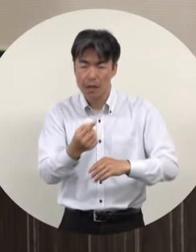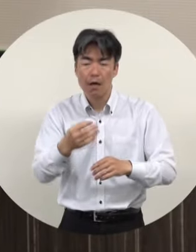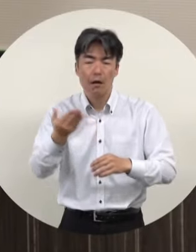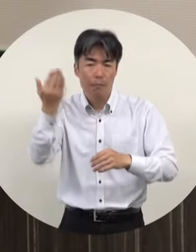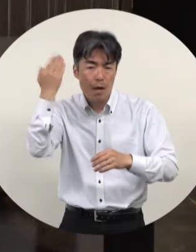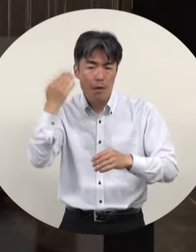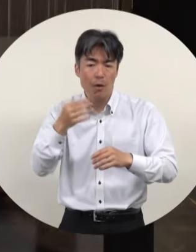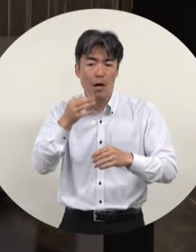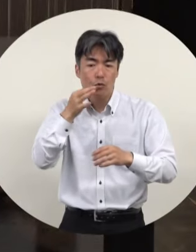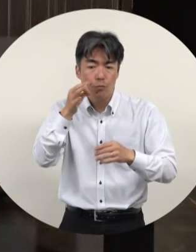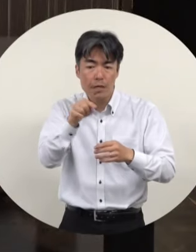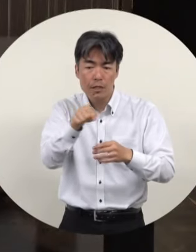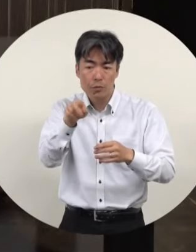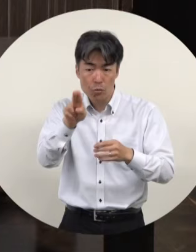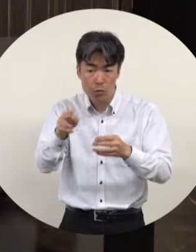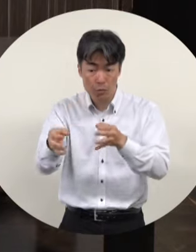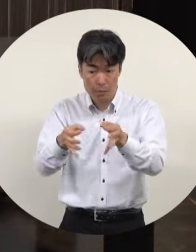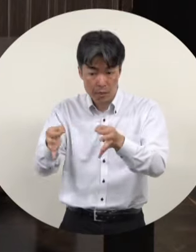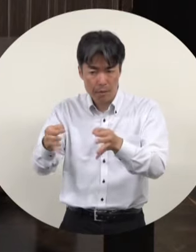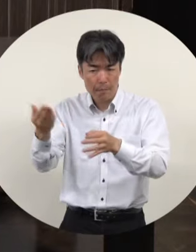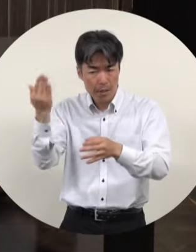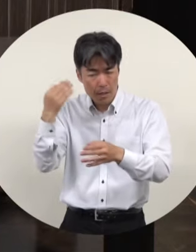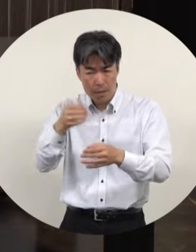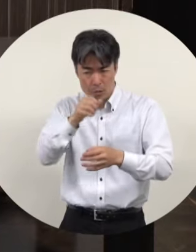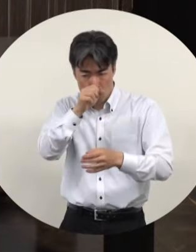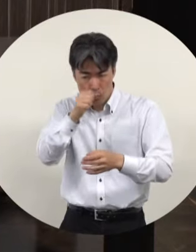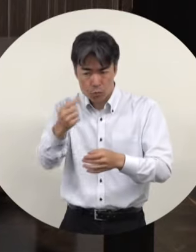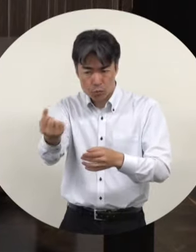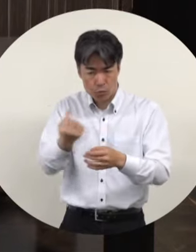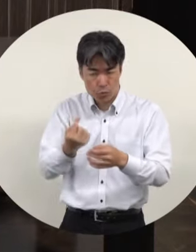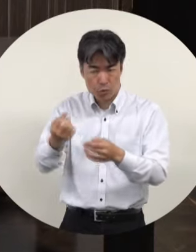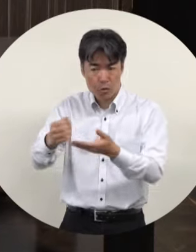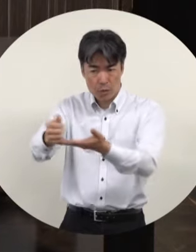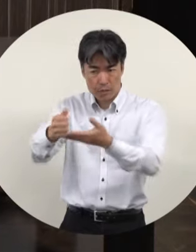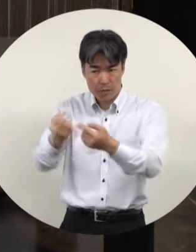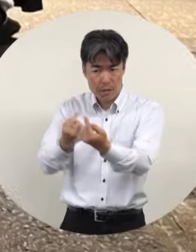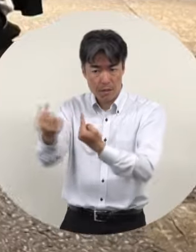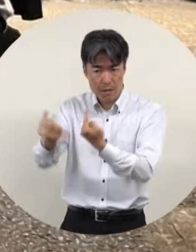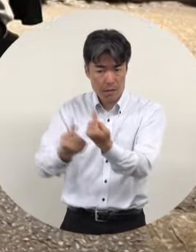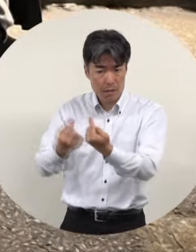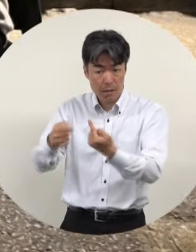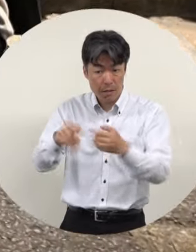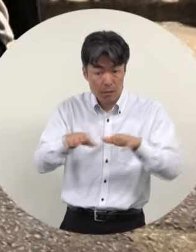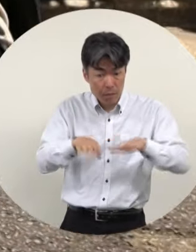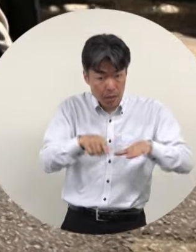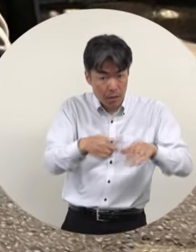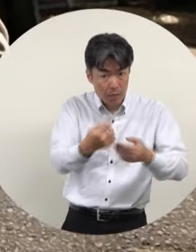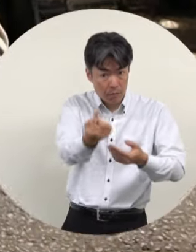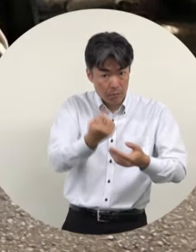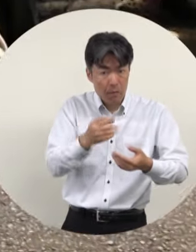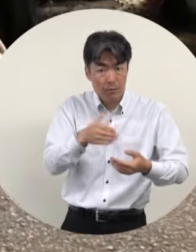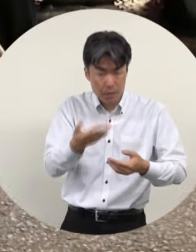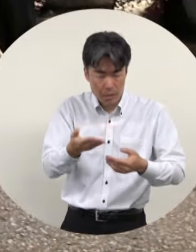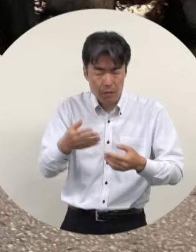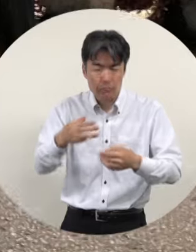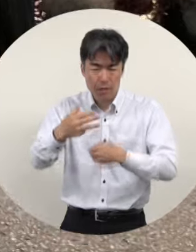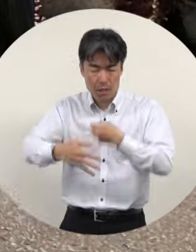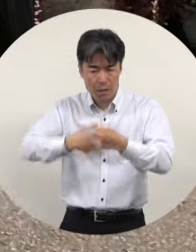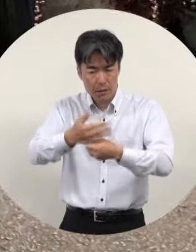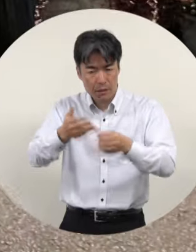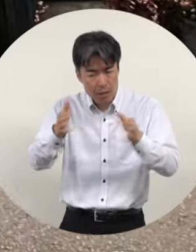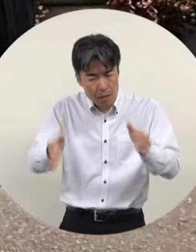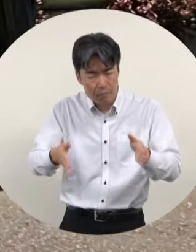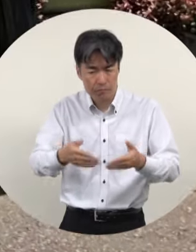けですね。 梅蔵だった時の常連さんは今も来てらっしゃいますか？ そうですね、僕は8年働いてましたので、結構